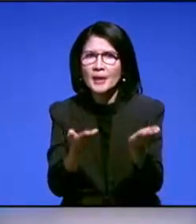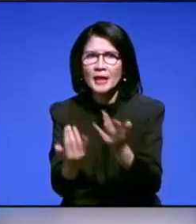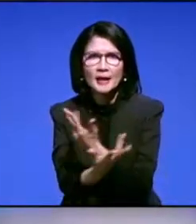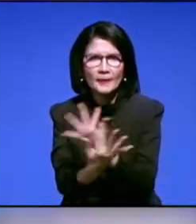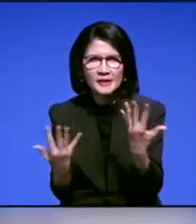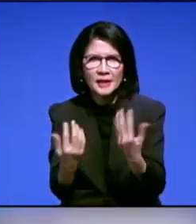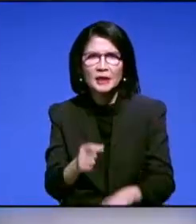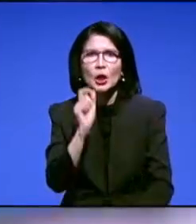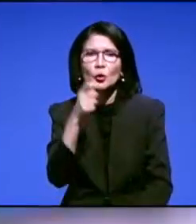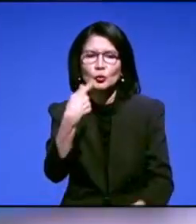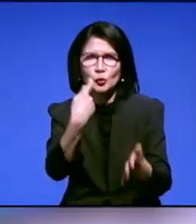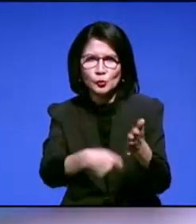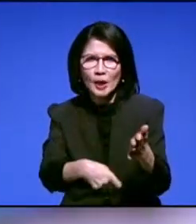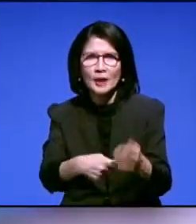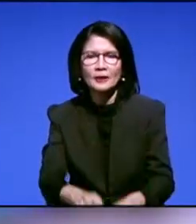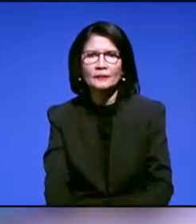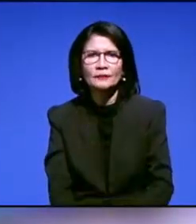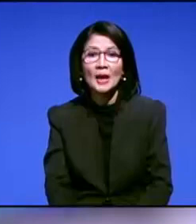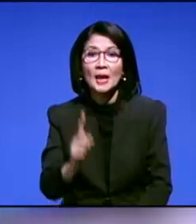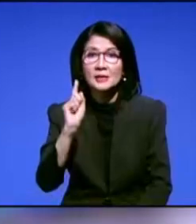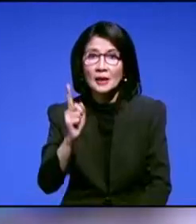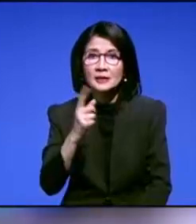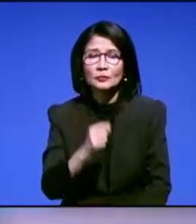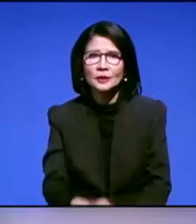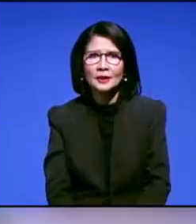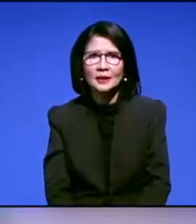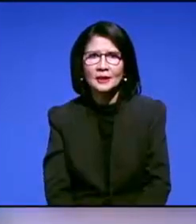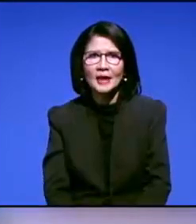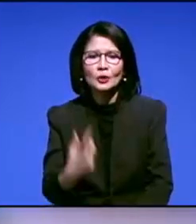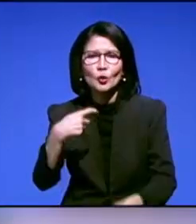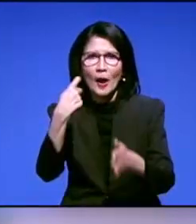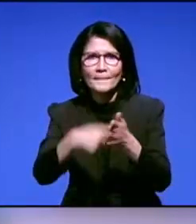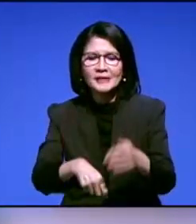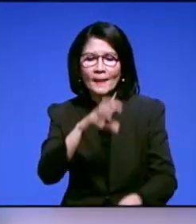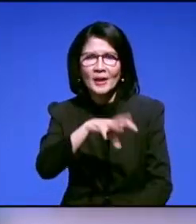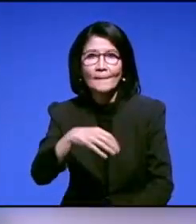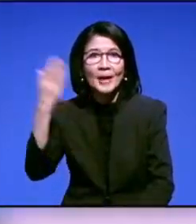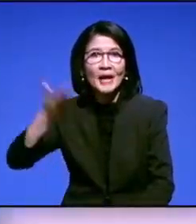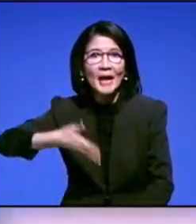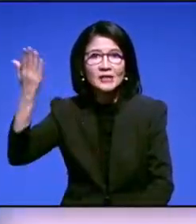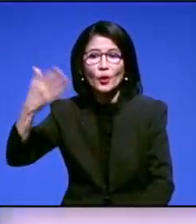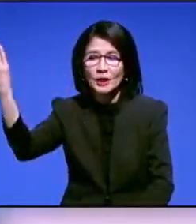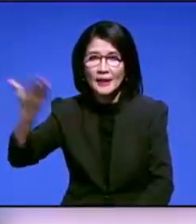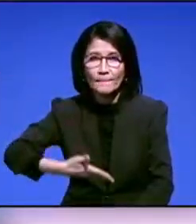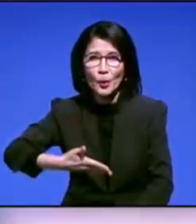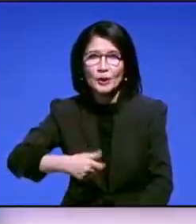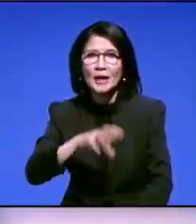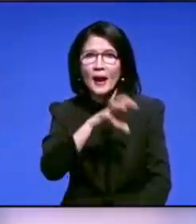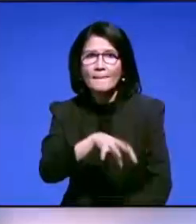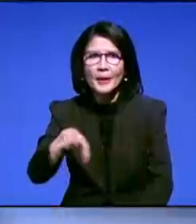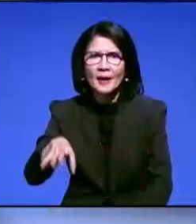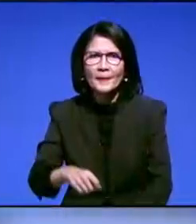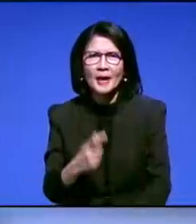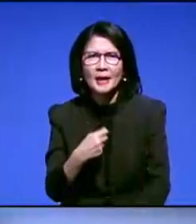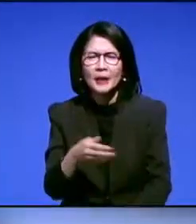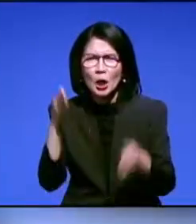di bidang kepabeanan dan cukai. Salah satunya pungutan pajak barang ekspor, impor, serta barang-barang